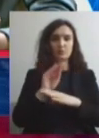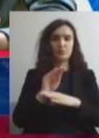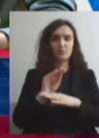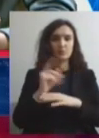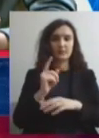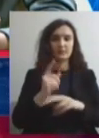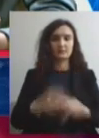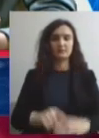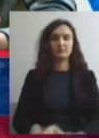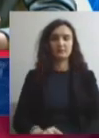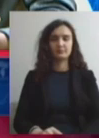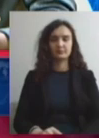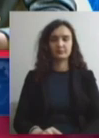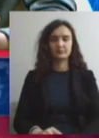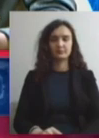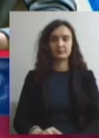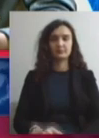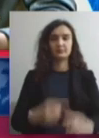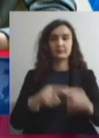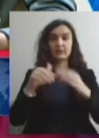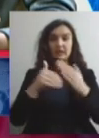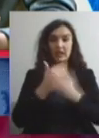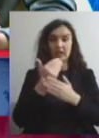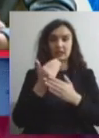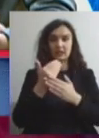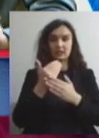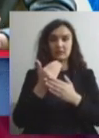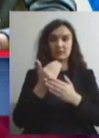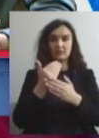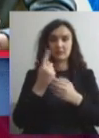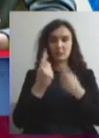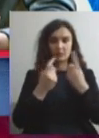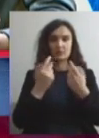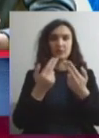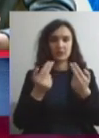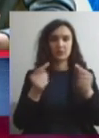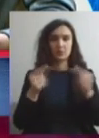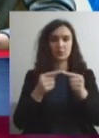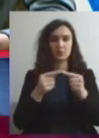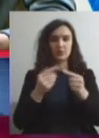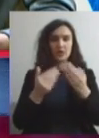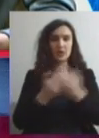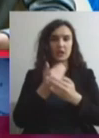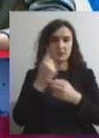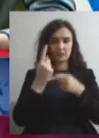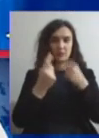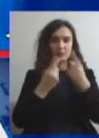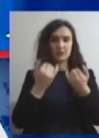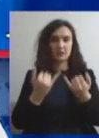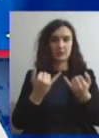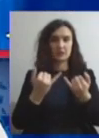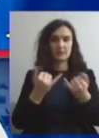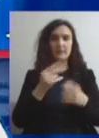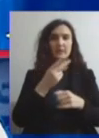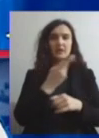არის ახალი ინფორმაცია, გამოჯანმრთელებულთა დიახ, ეს გახლავთ ახალი ინფორმაცია. სტაციონარში